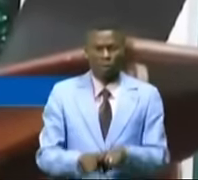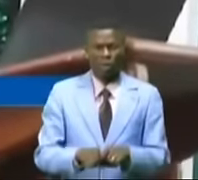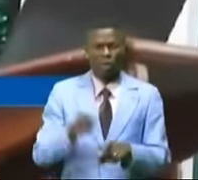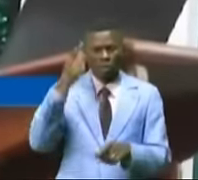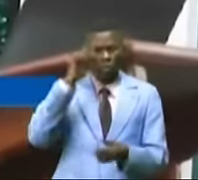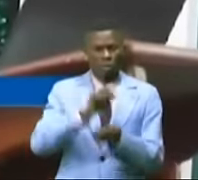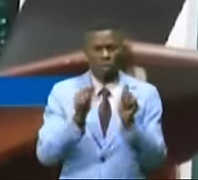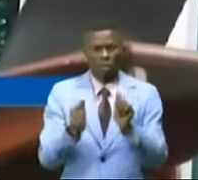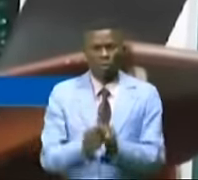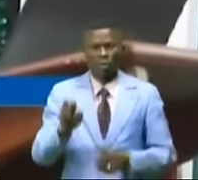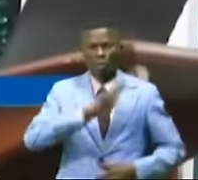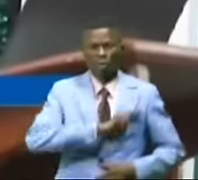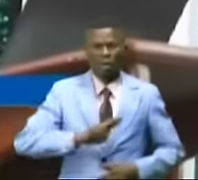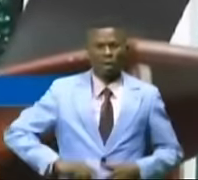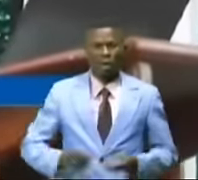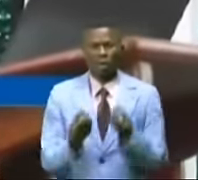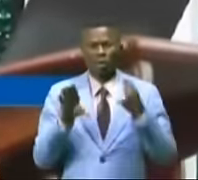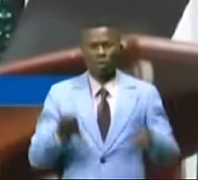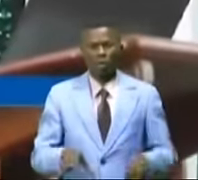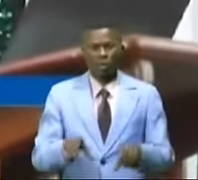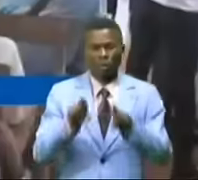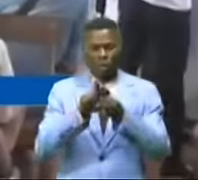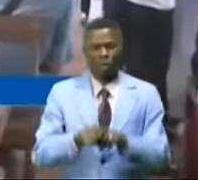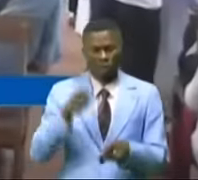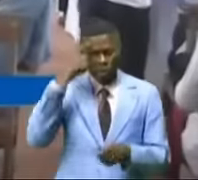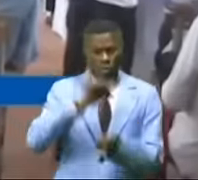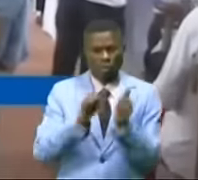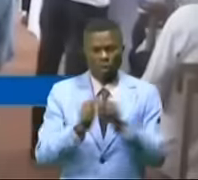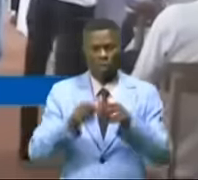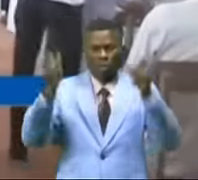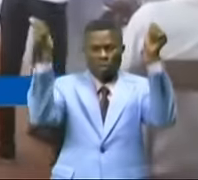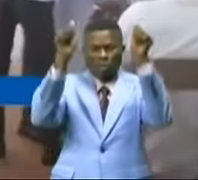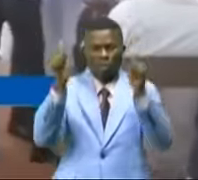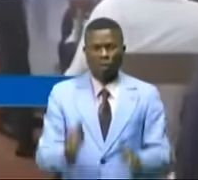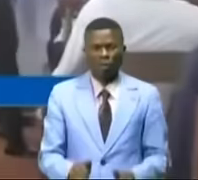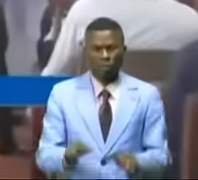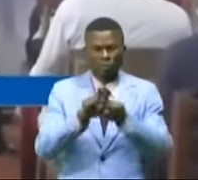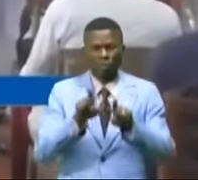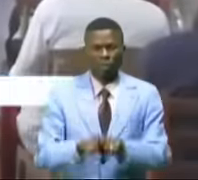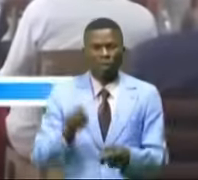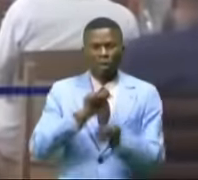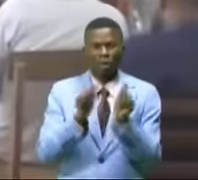problèmes de la RDC et pour les problèmes de l'Afrique. Pourquoi